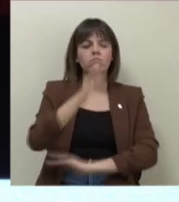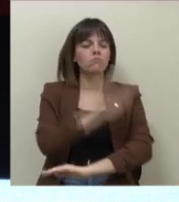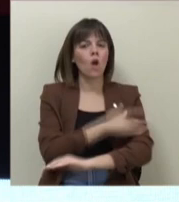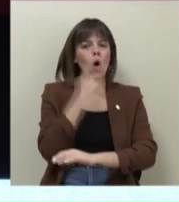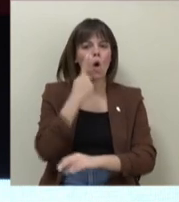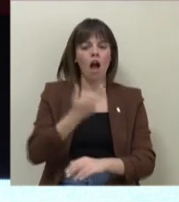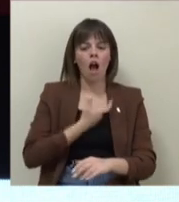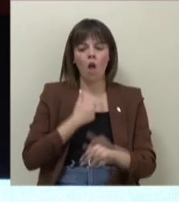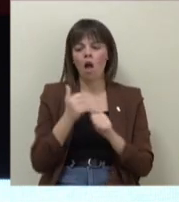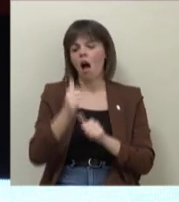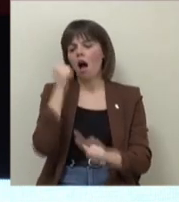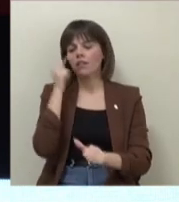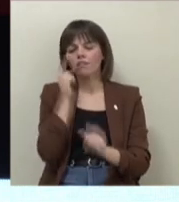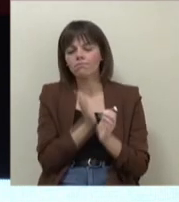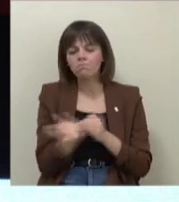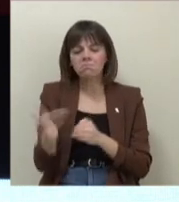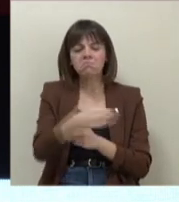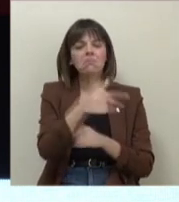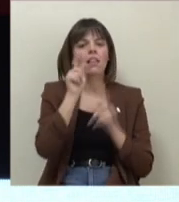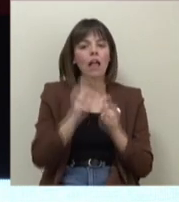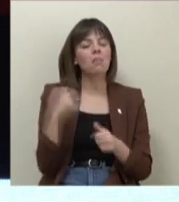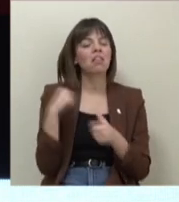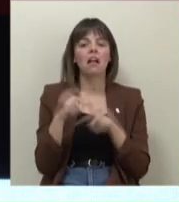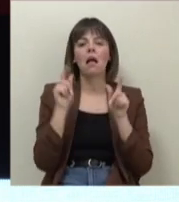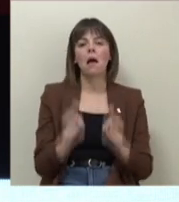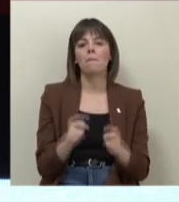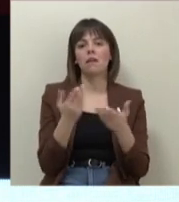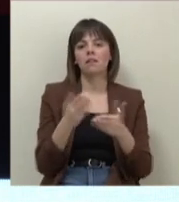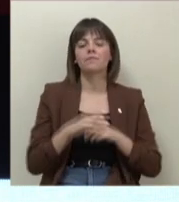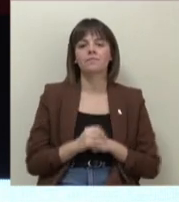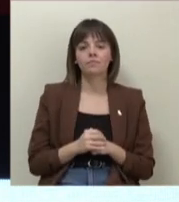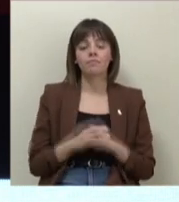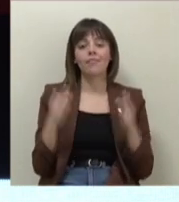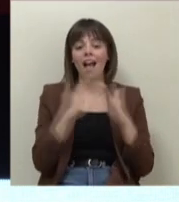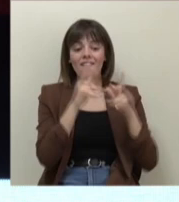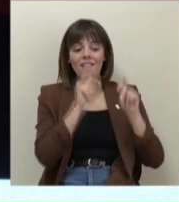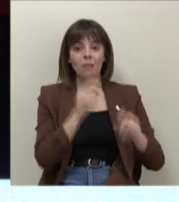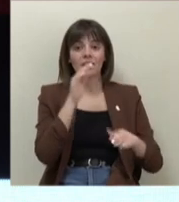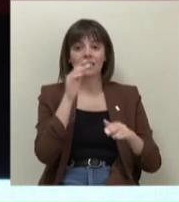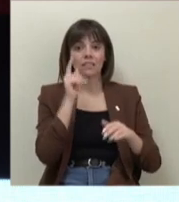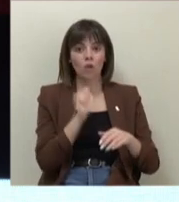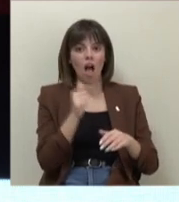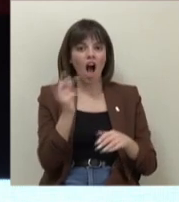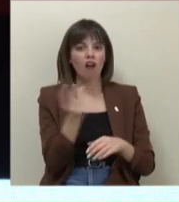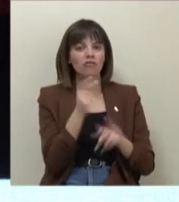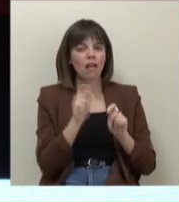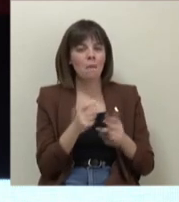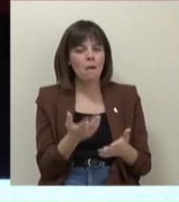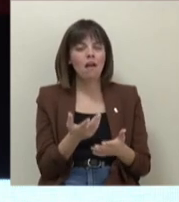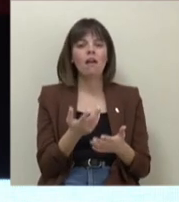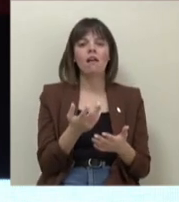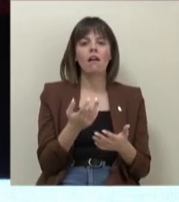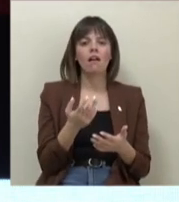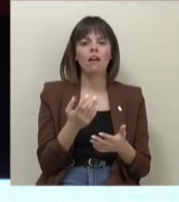solundan yasaların arkasından dolaşır, yine yapar. Ev yaptığı zaman kaçak yapar, göçek